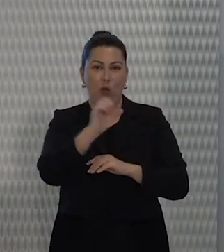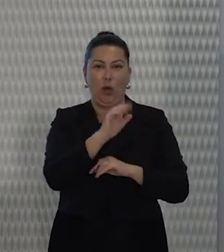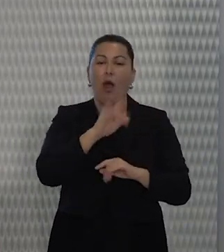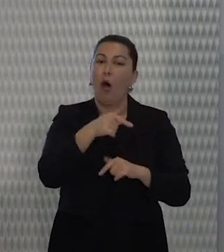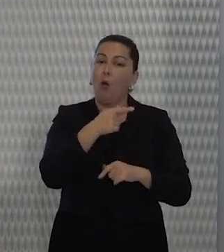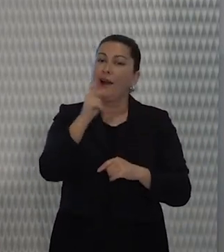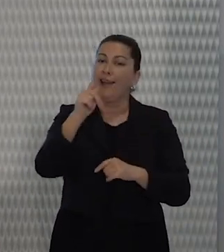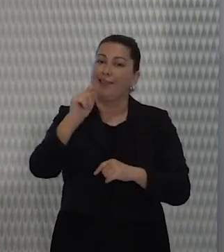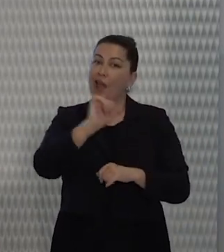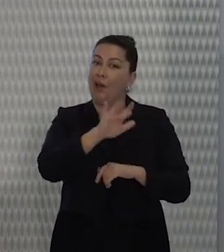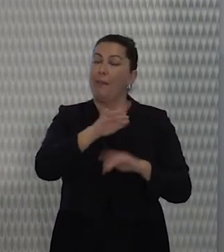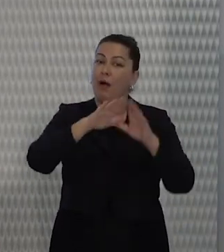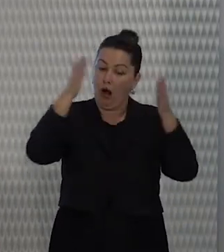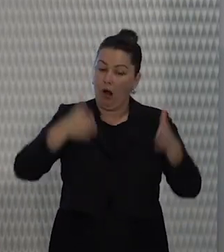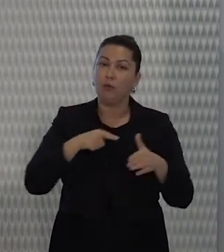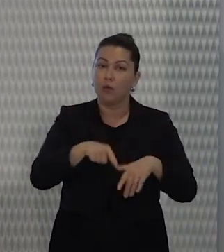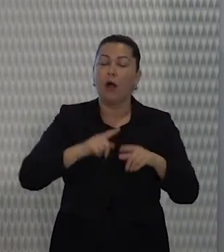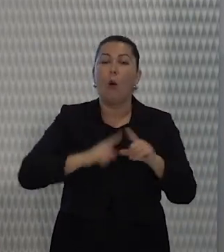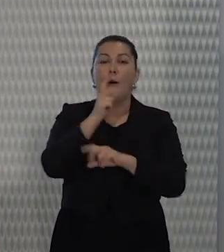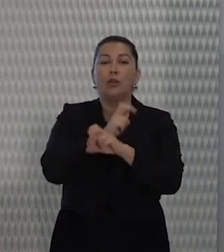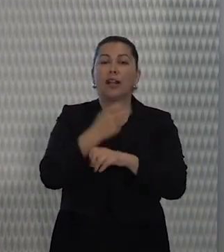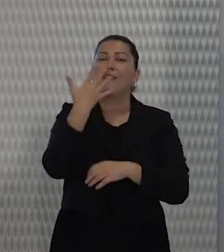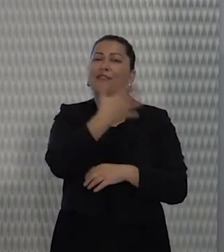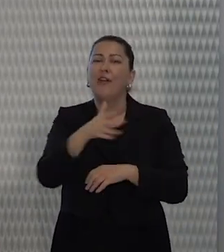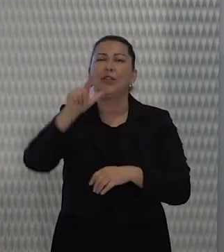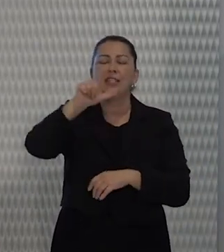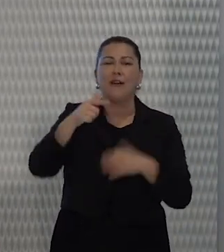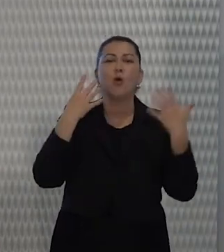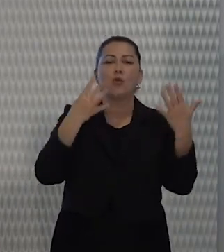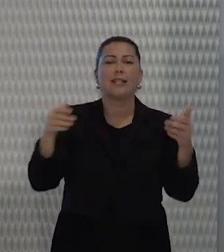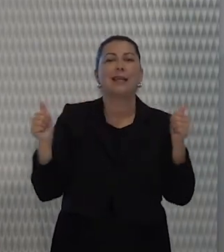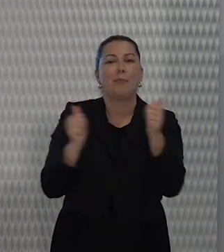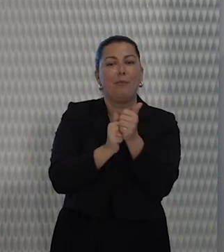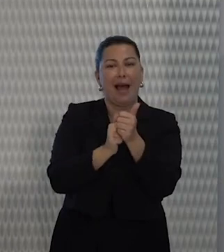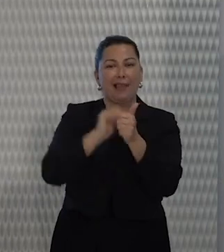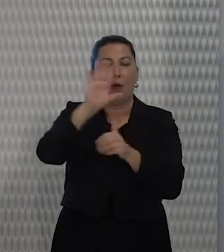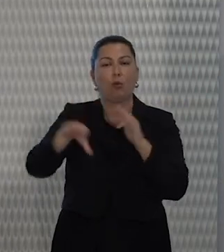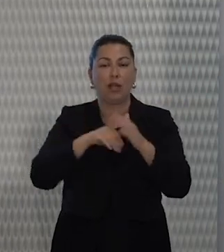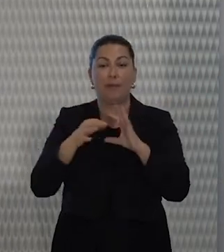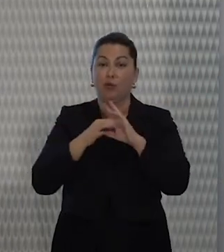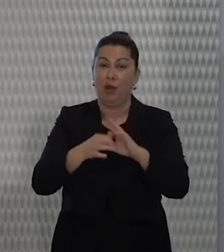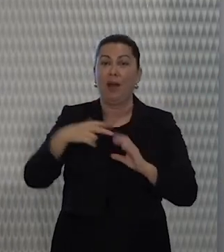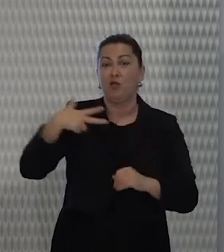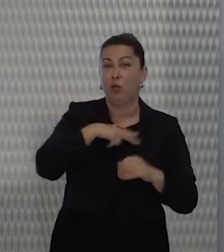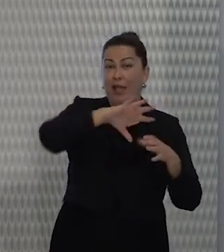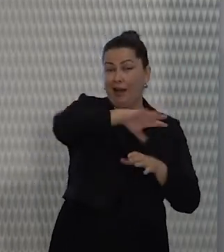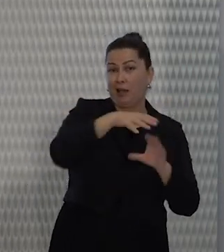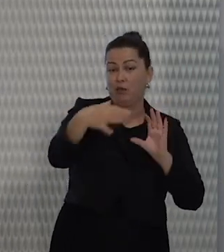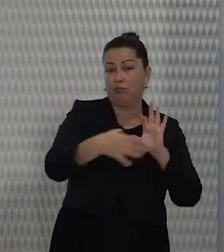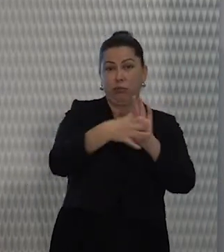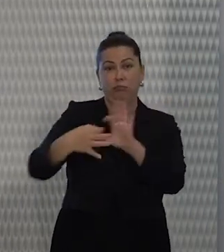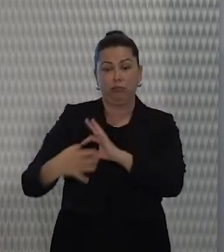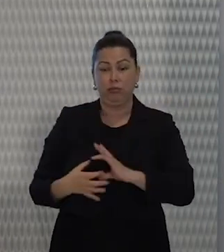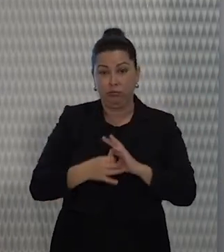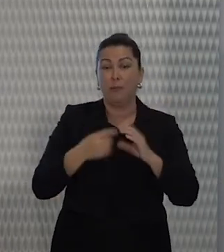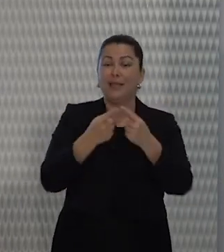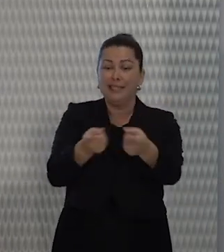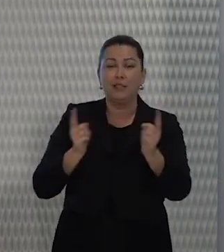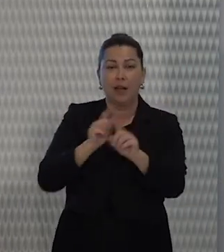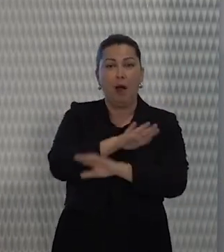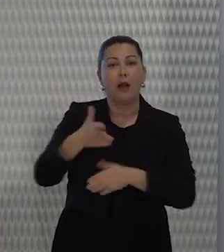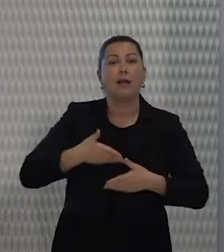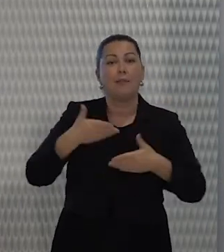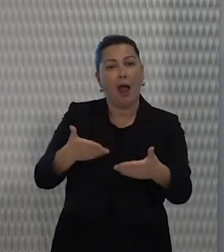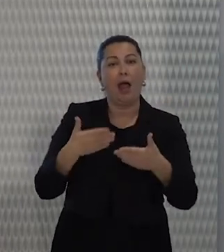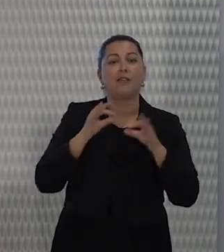in Oberösterreich 592 Partnerunternehmen des Sozialressorts haben, die Menschen mit Beeinträchtigung eine Chance